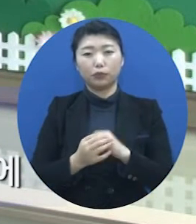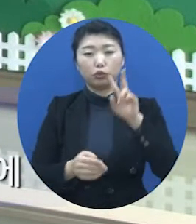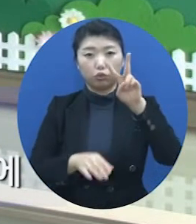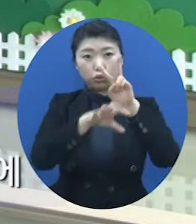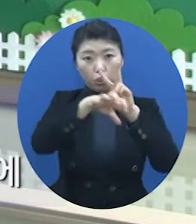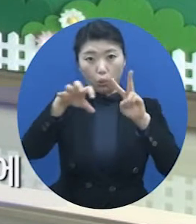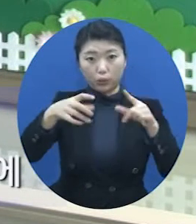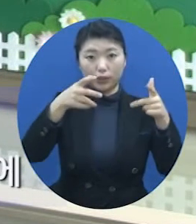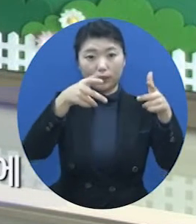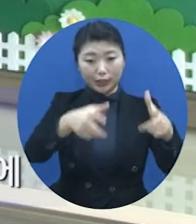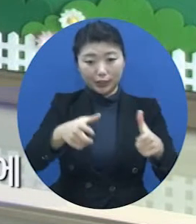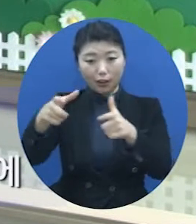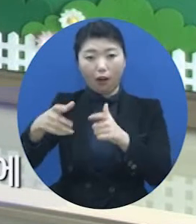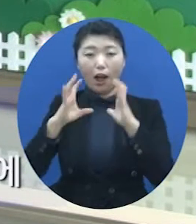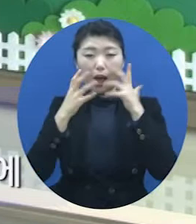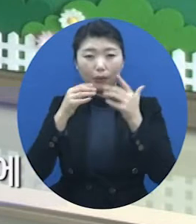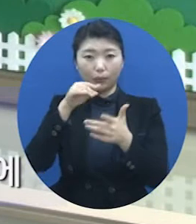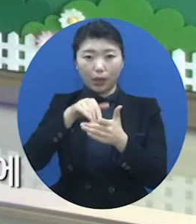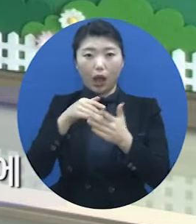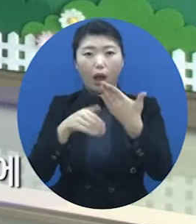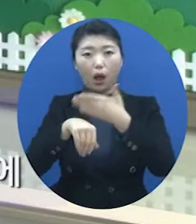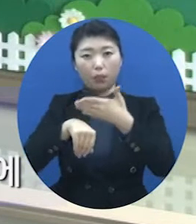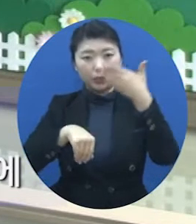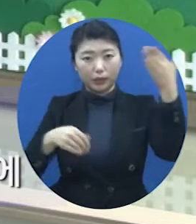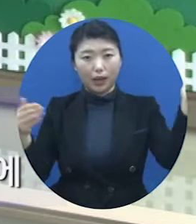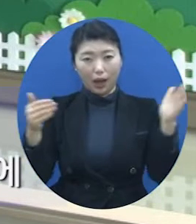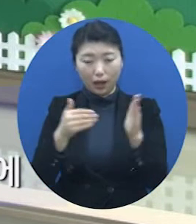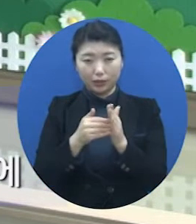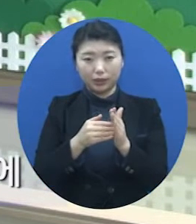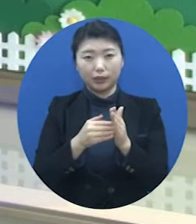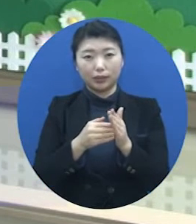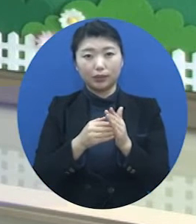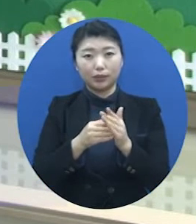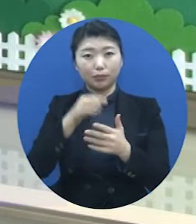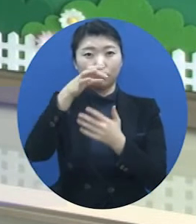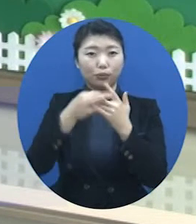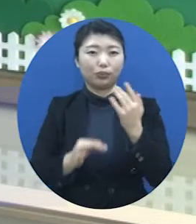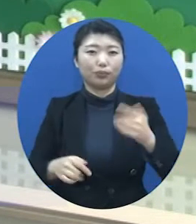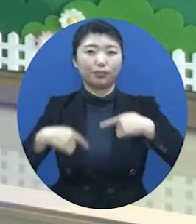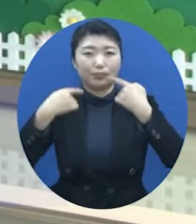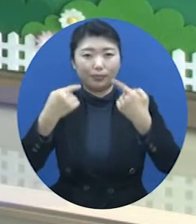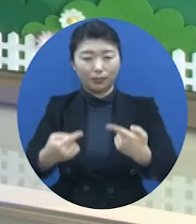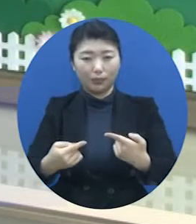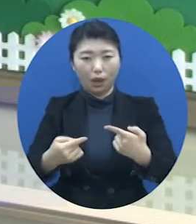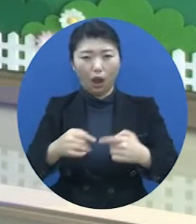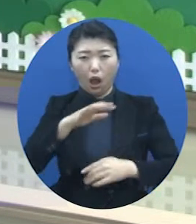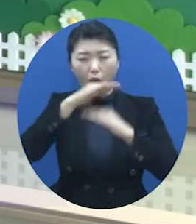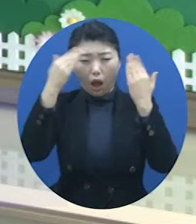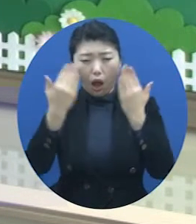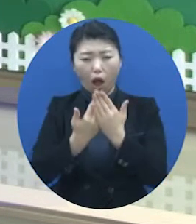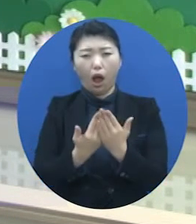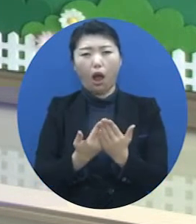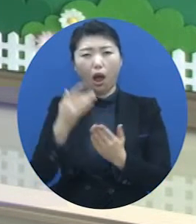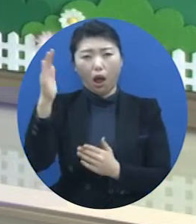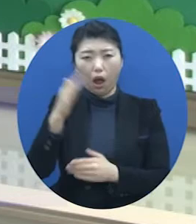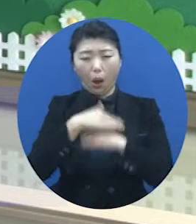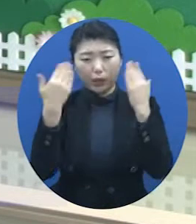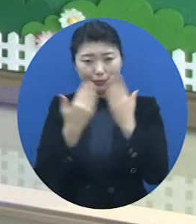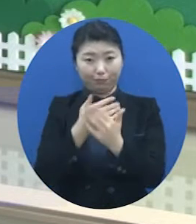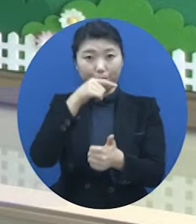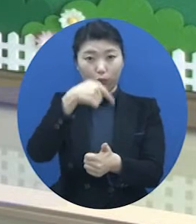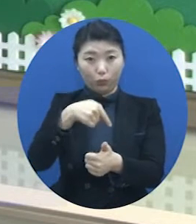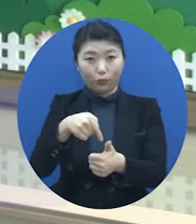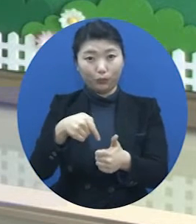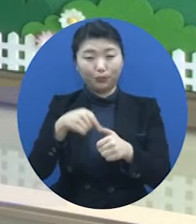지역 아동센터와 연계해 9시까지 저녁 방과 프로그램에 참여함으로써 온종일 학생 케어를 실천하고